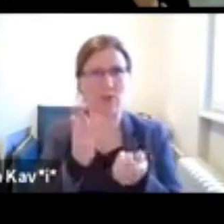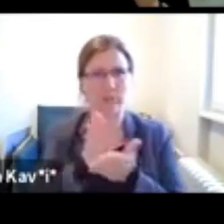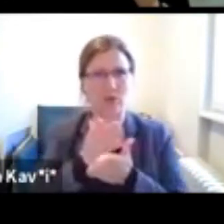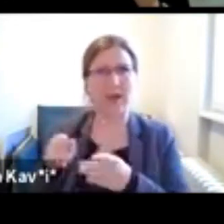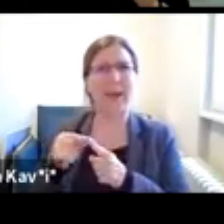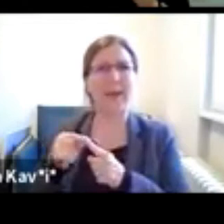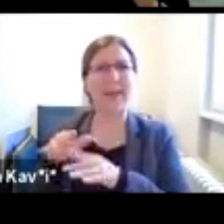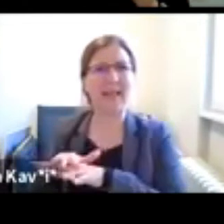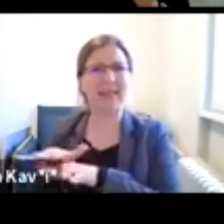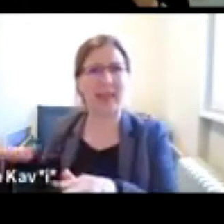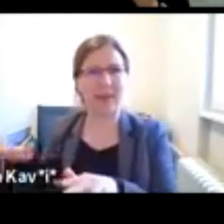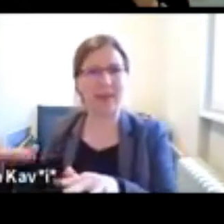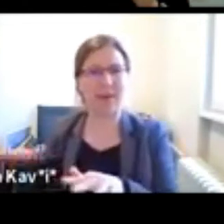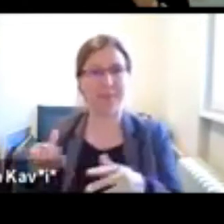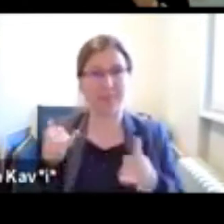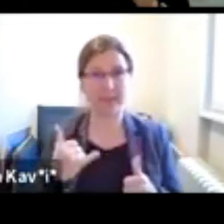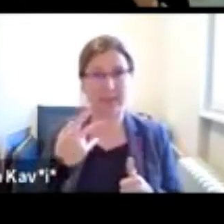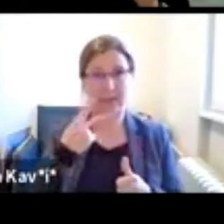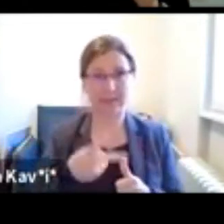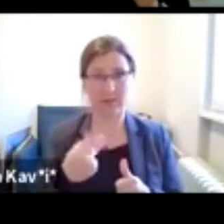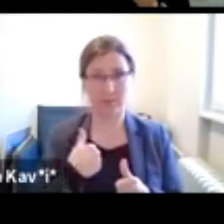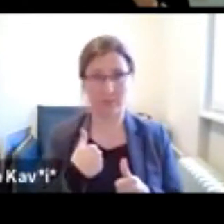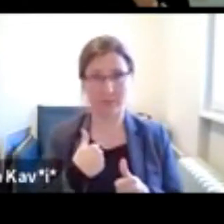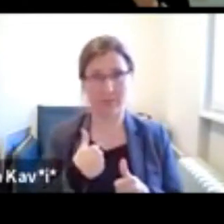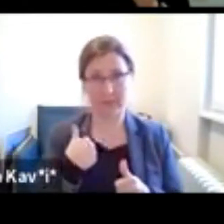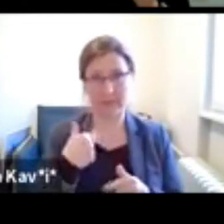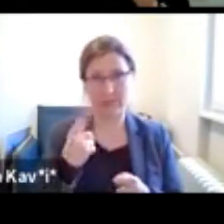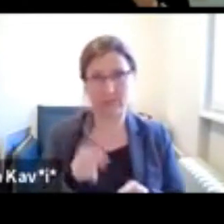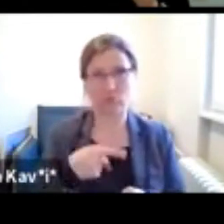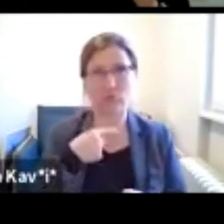pandemija. Ovih dana, evo reći ću vam, mene